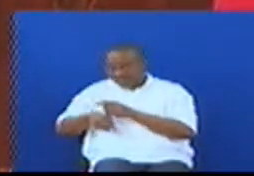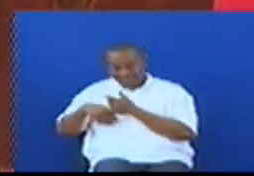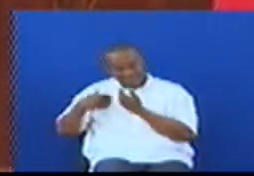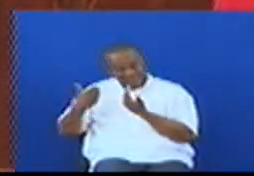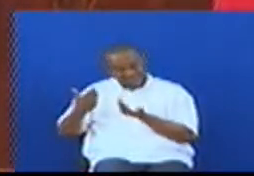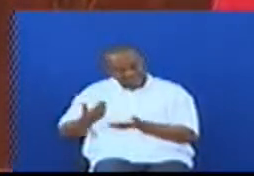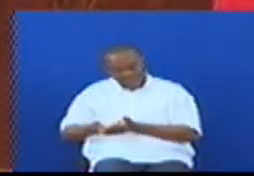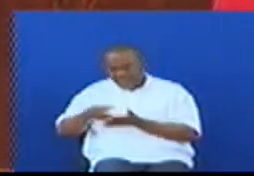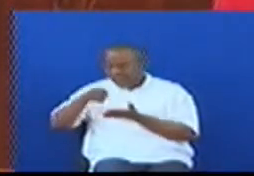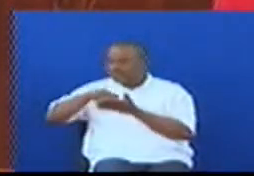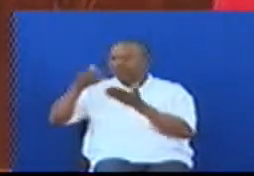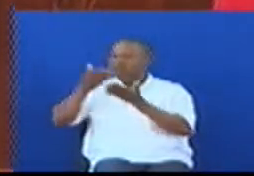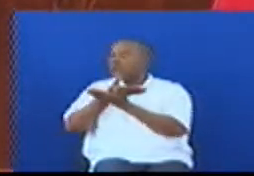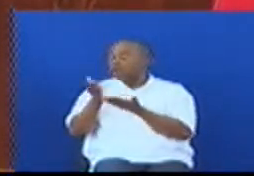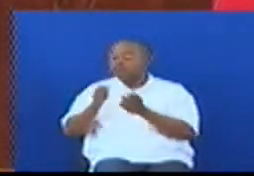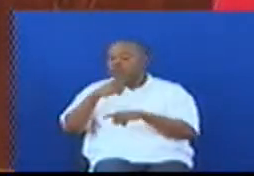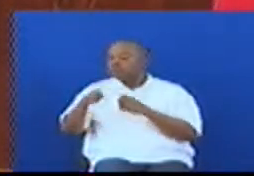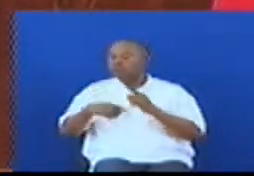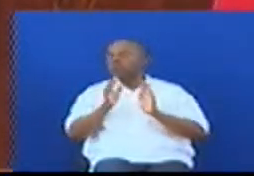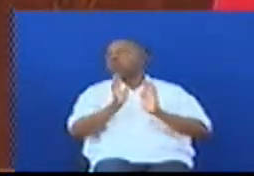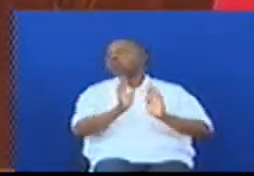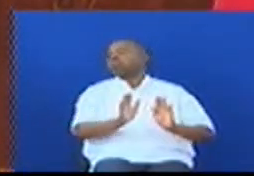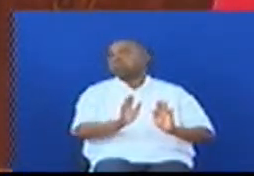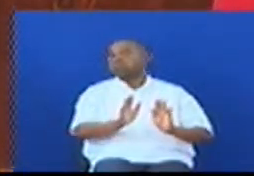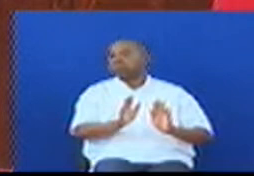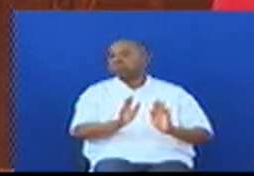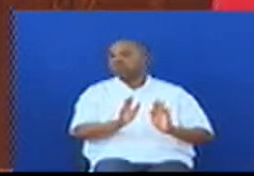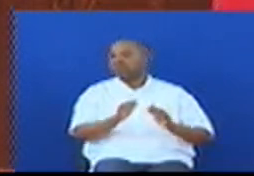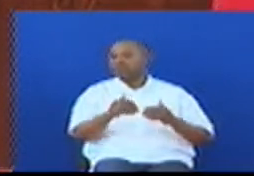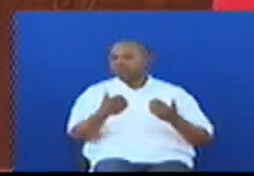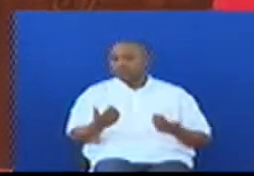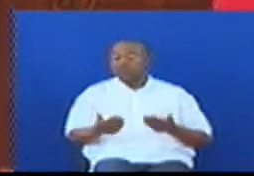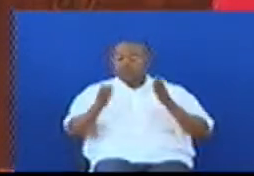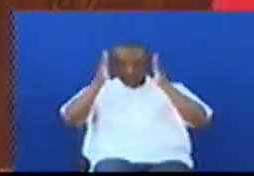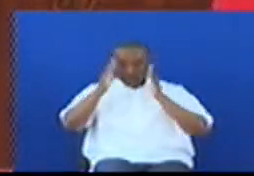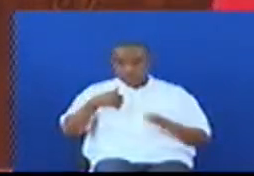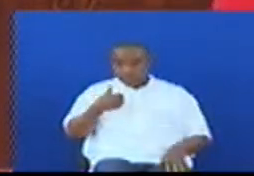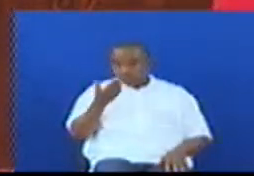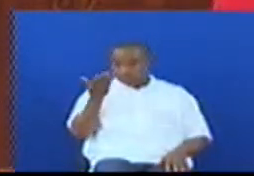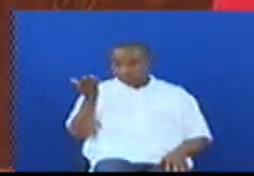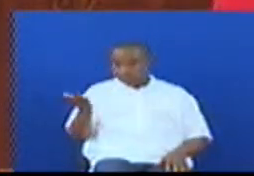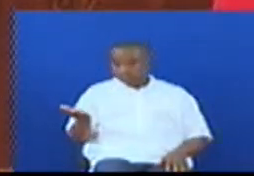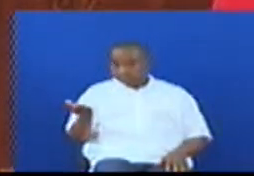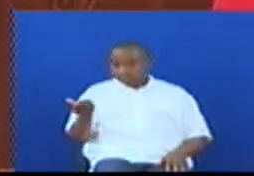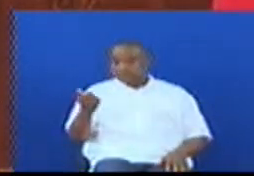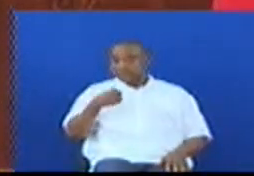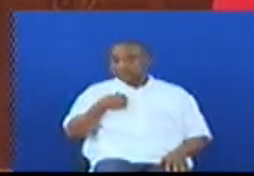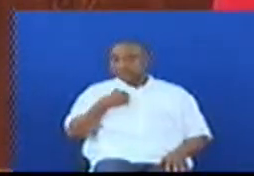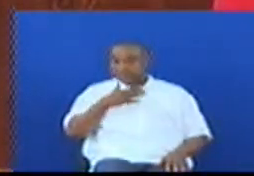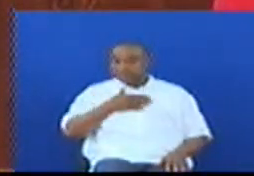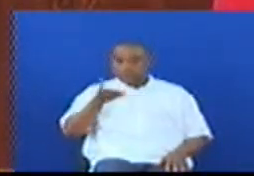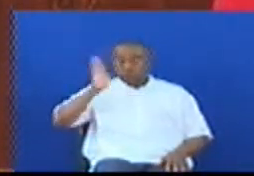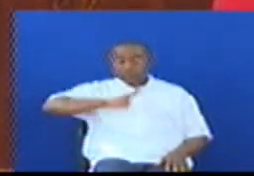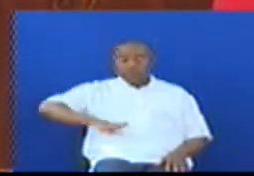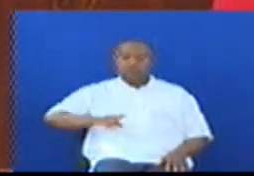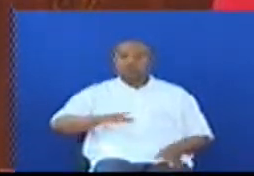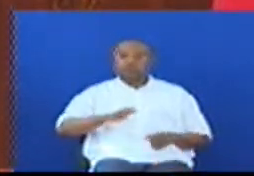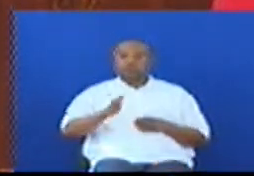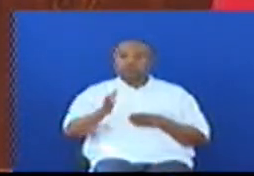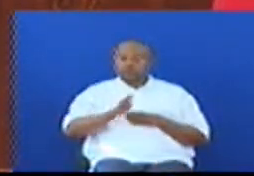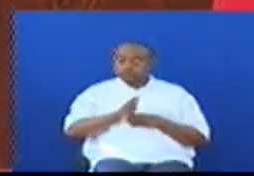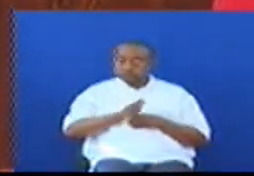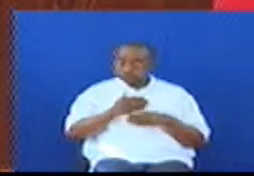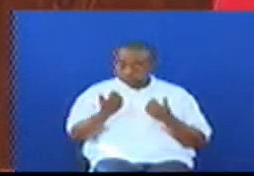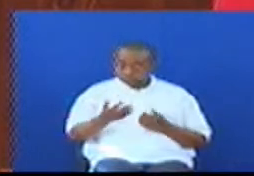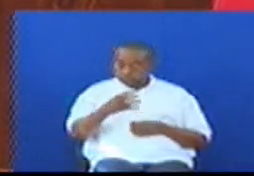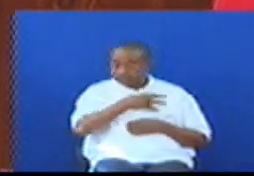na miradi haikamiliki. Mheshimiwa Speaker, ningependa kumalizia kwa ishu ya hoja ya